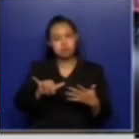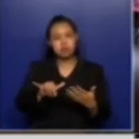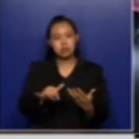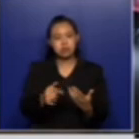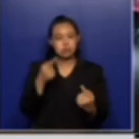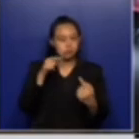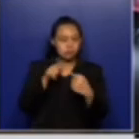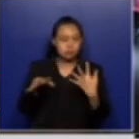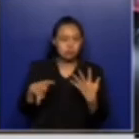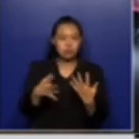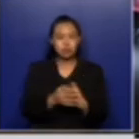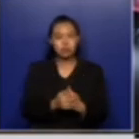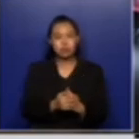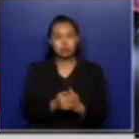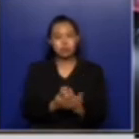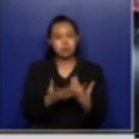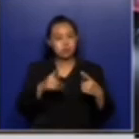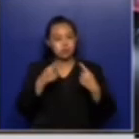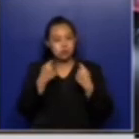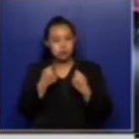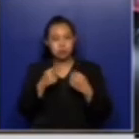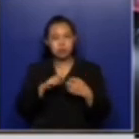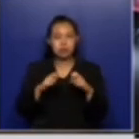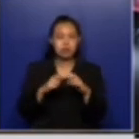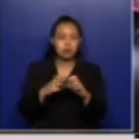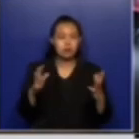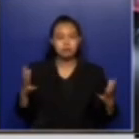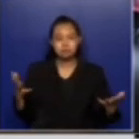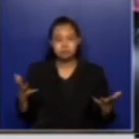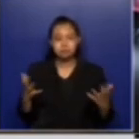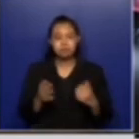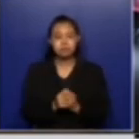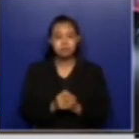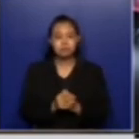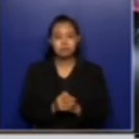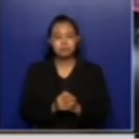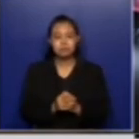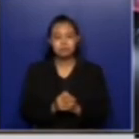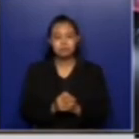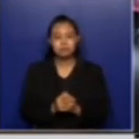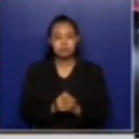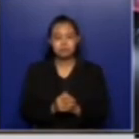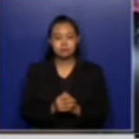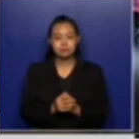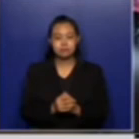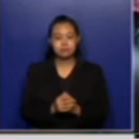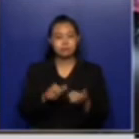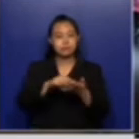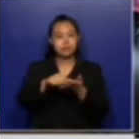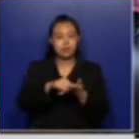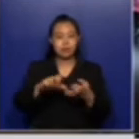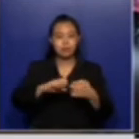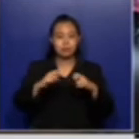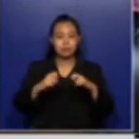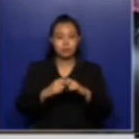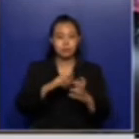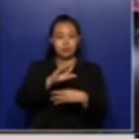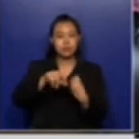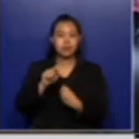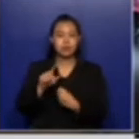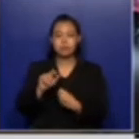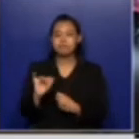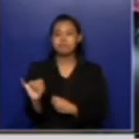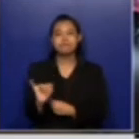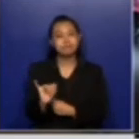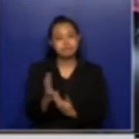มไม่ตอบโจทย์ปัญหาที่เกิดขึ้นไม่สามารถแก้ไขปัญหาเศรษฐกิจได้เลยจ